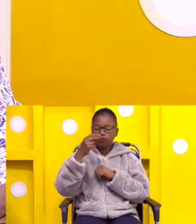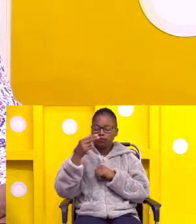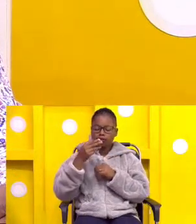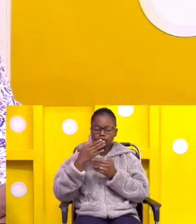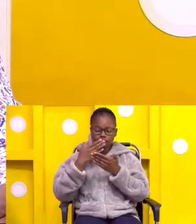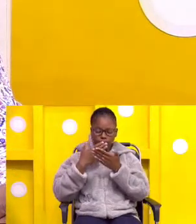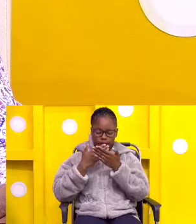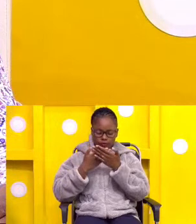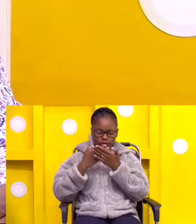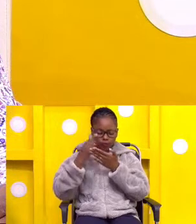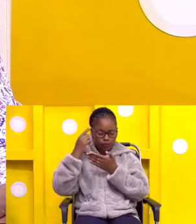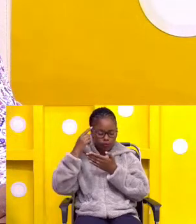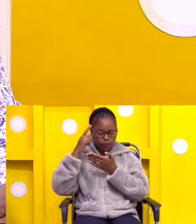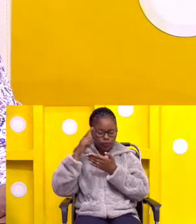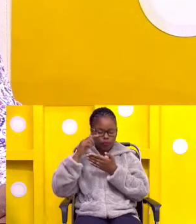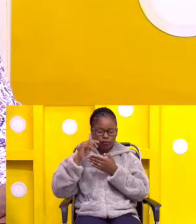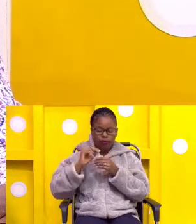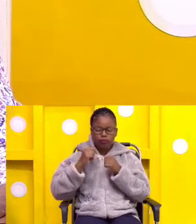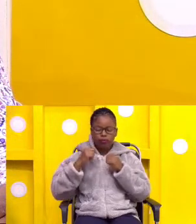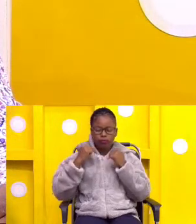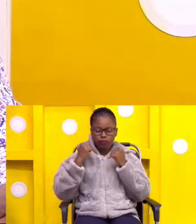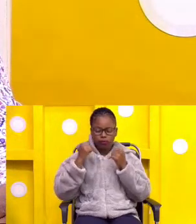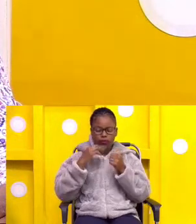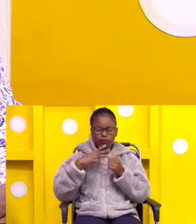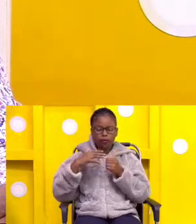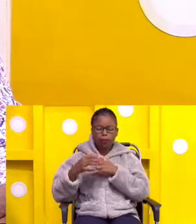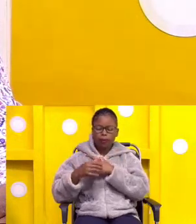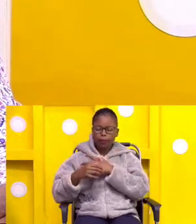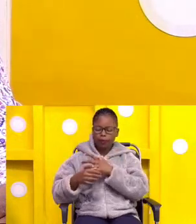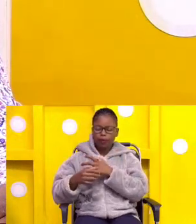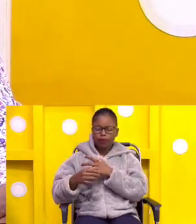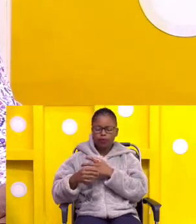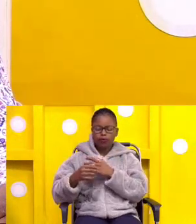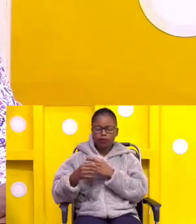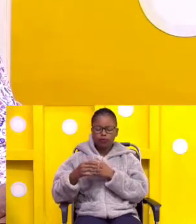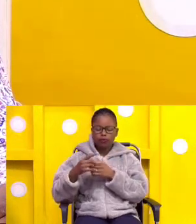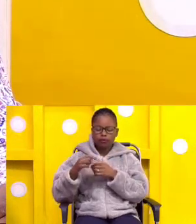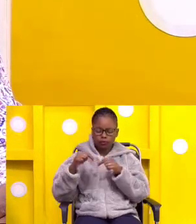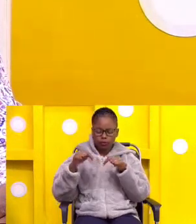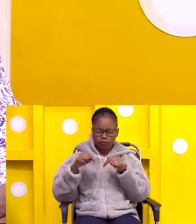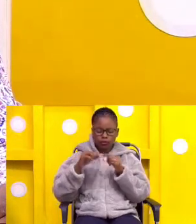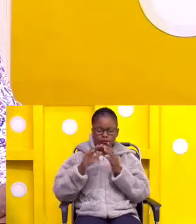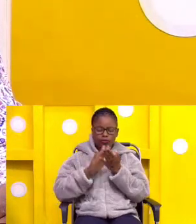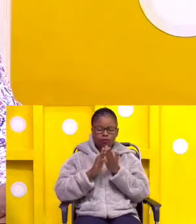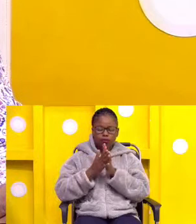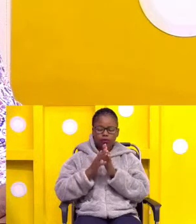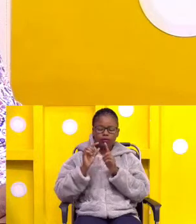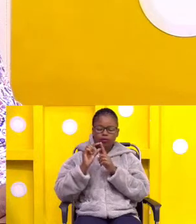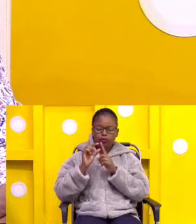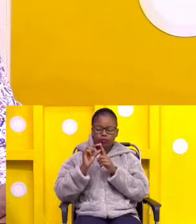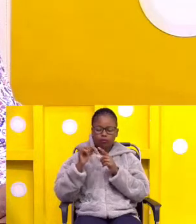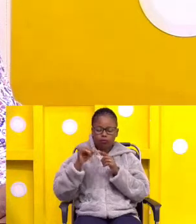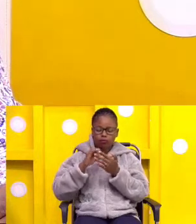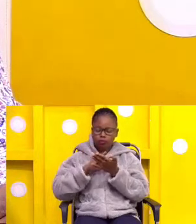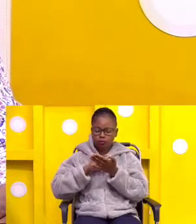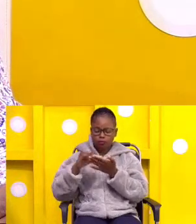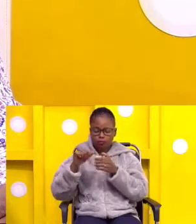thengiu ni tondu wa gutuhe hinya na uhoti wa gukorwo twikiugo-ini giaku na kigongona-ini giaku